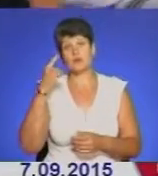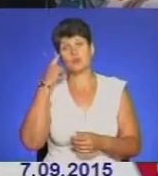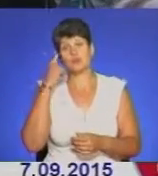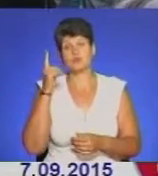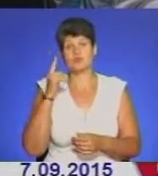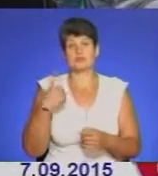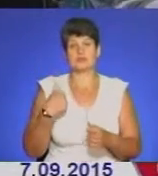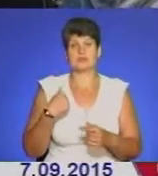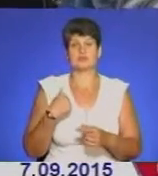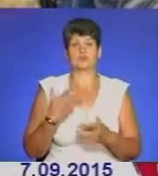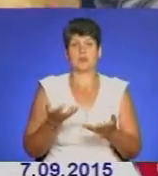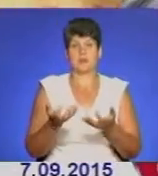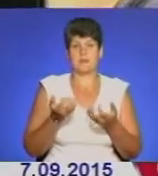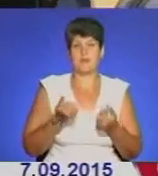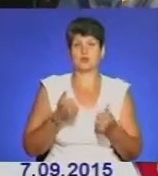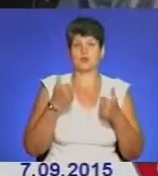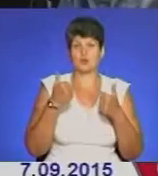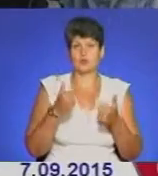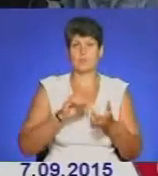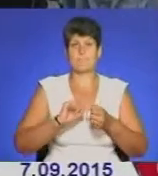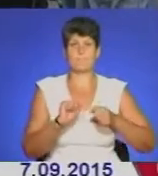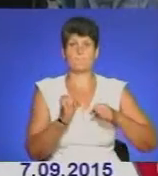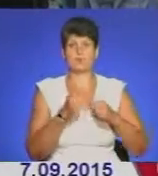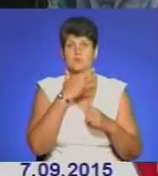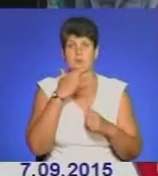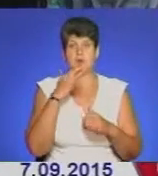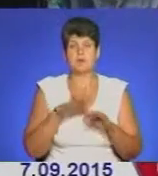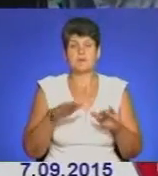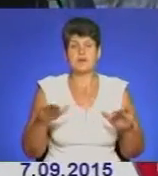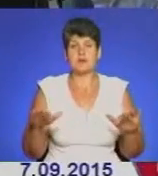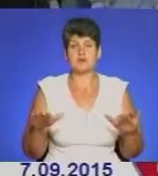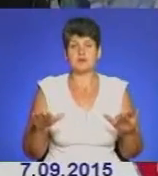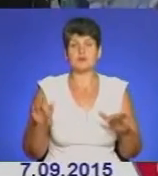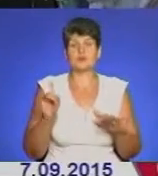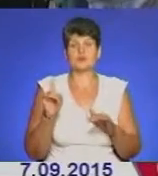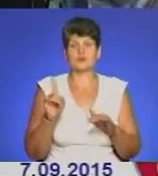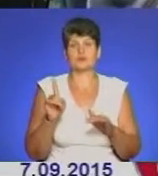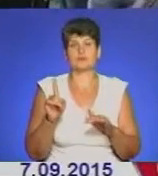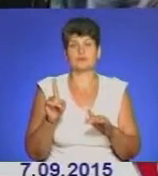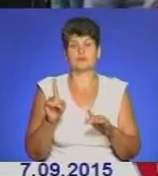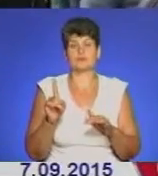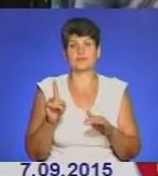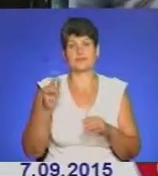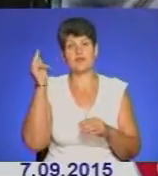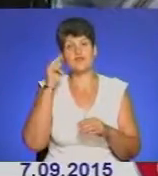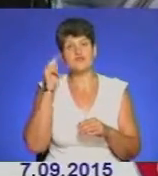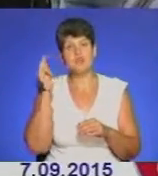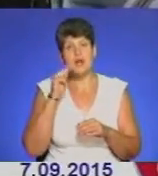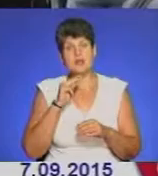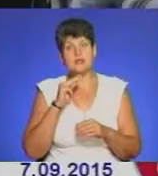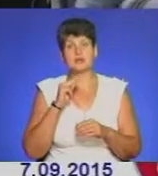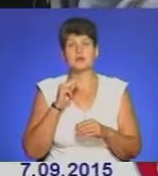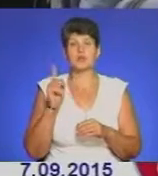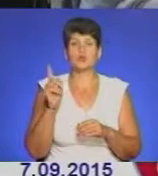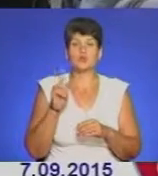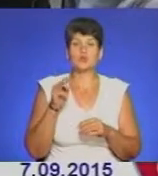нас будуть приймати дуже добре, і я подружуся з багатьма дітьми. Щодо надолужування навчання, то я